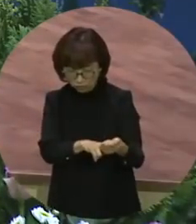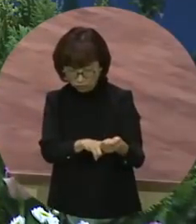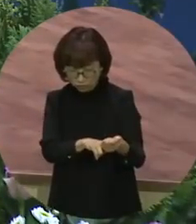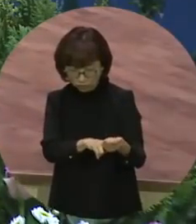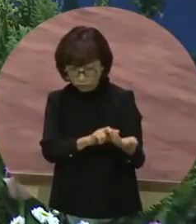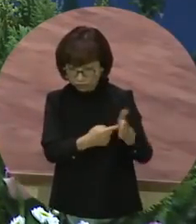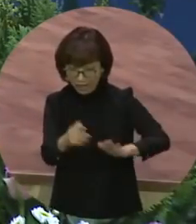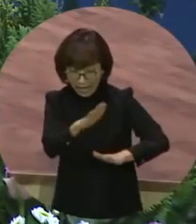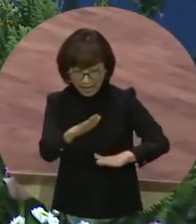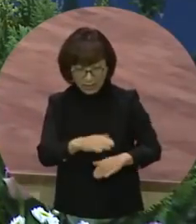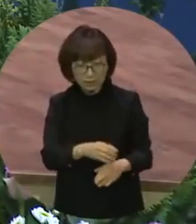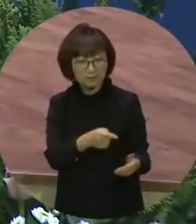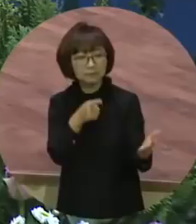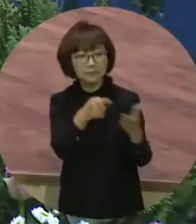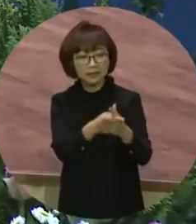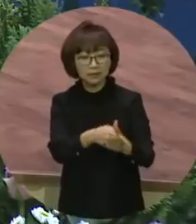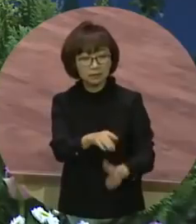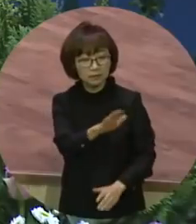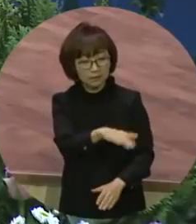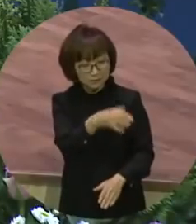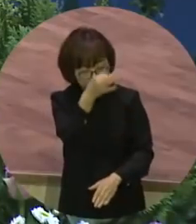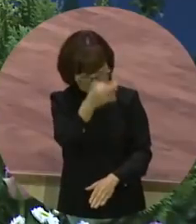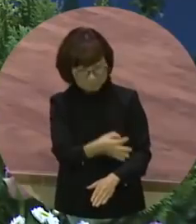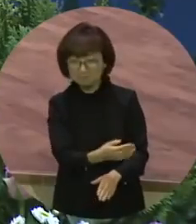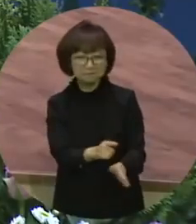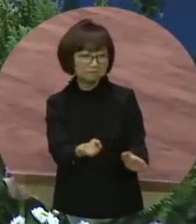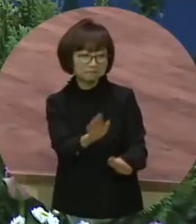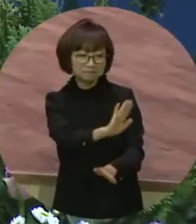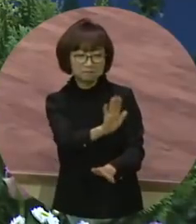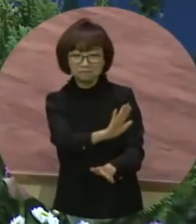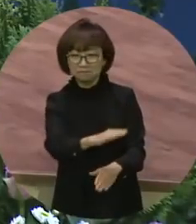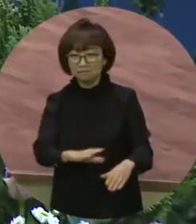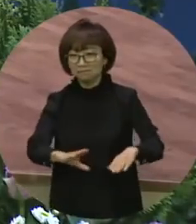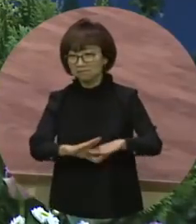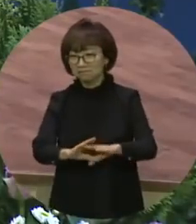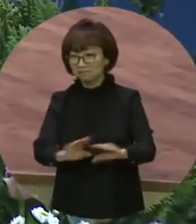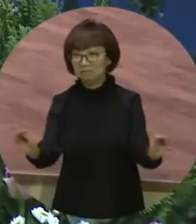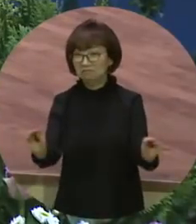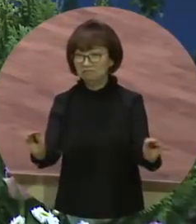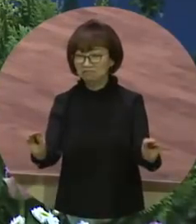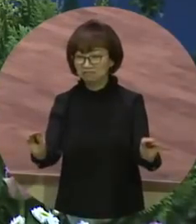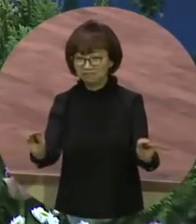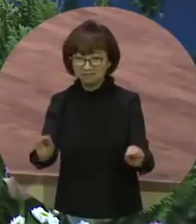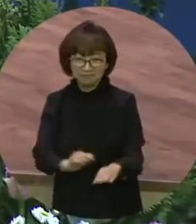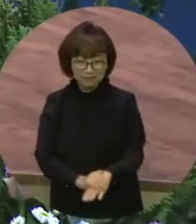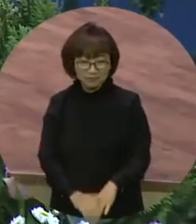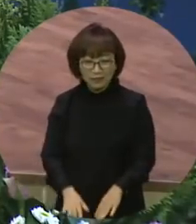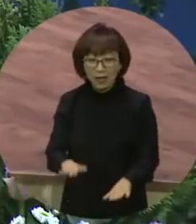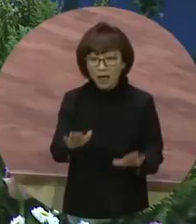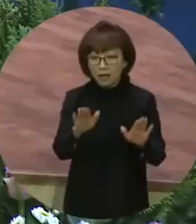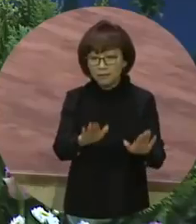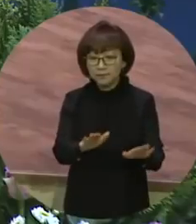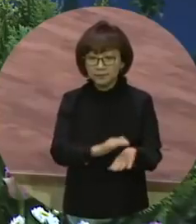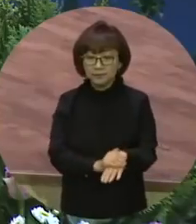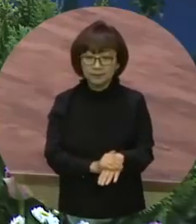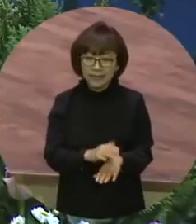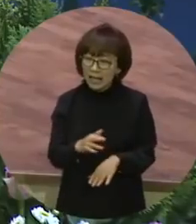북한이 미국을 믿지 못해서 그래요. 미국을 믿지 못해 완전히 비핵화를 탁